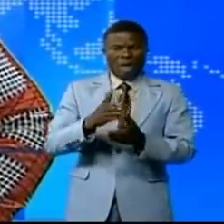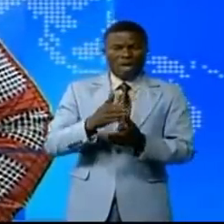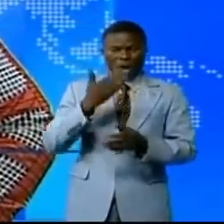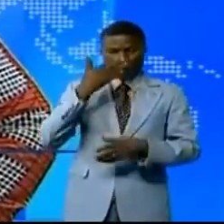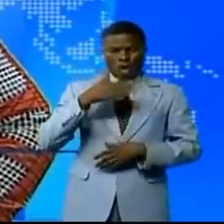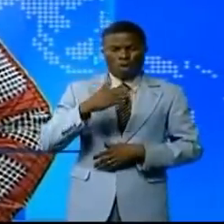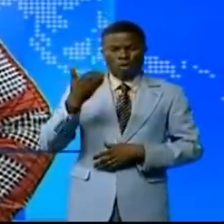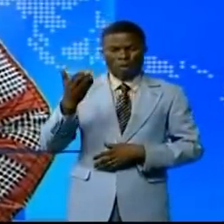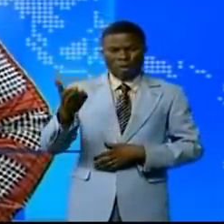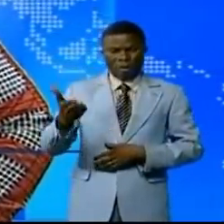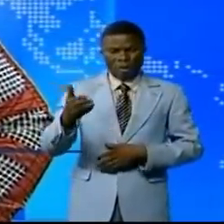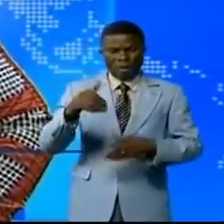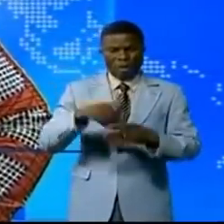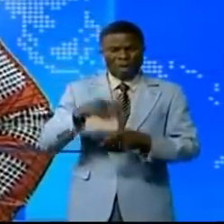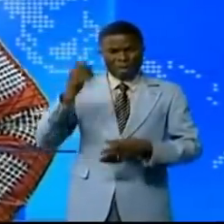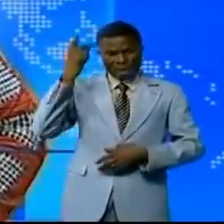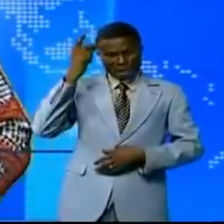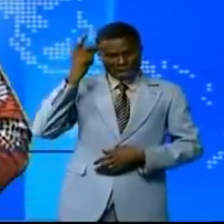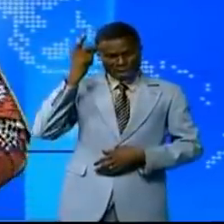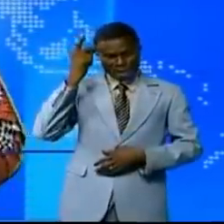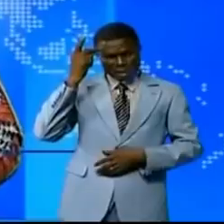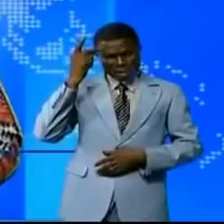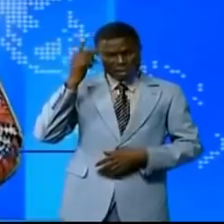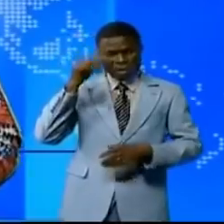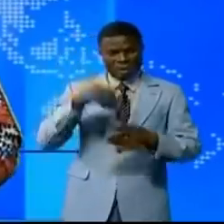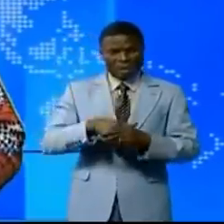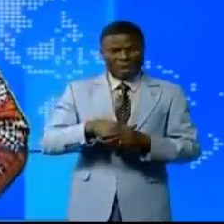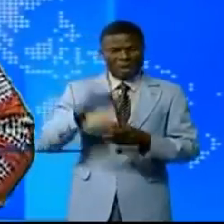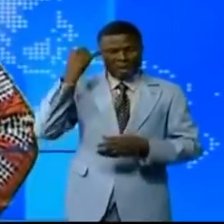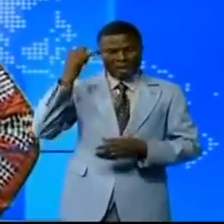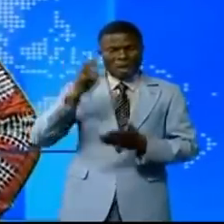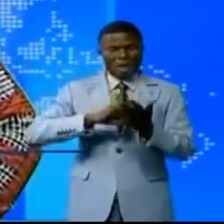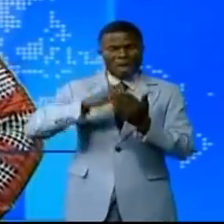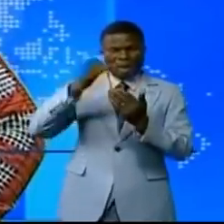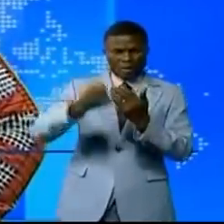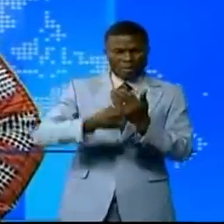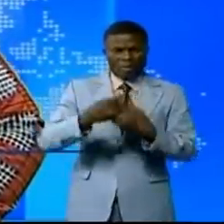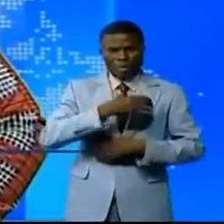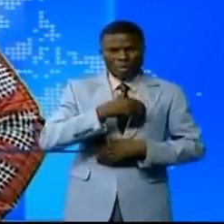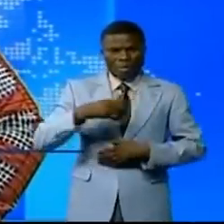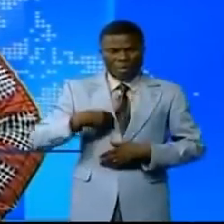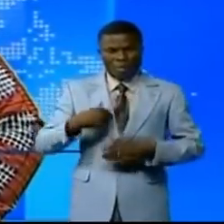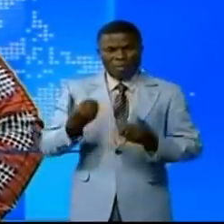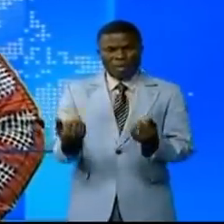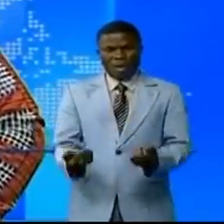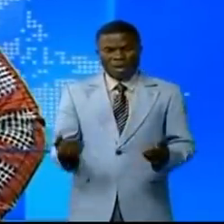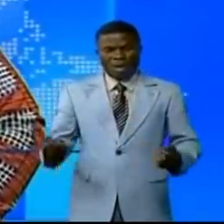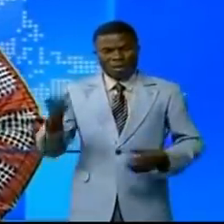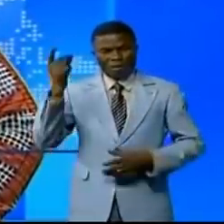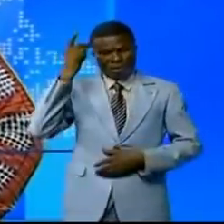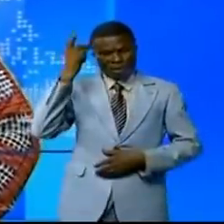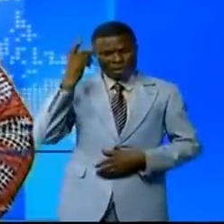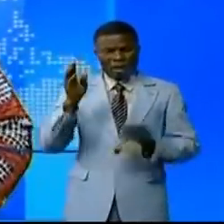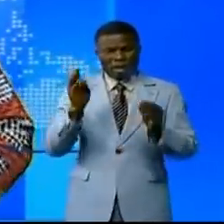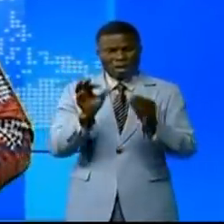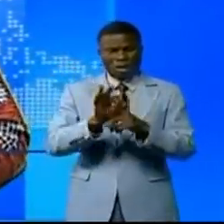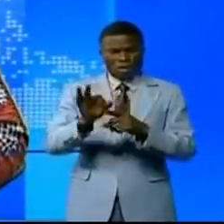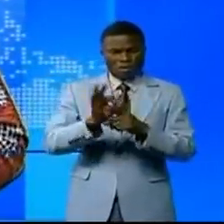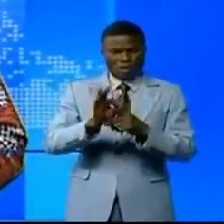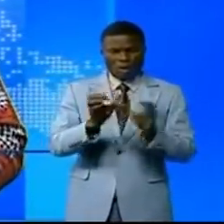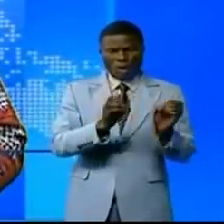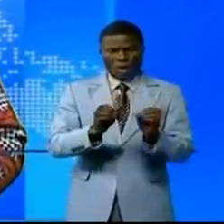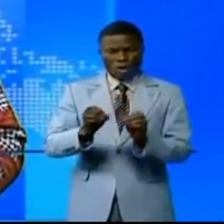de santé de Kinshasa. C'était dans le cadre du projet Mère et Enfants de Kinshasa, un atelier piloté